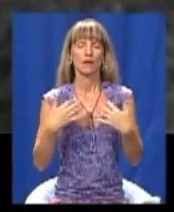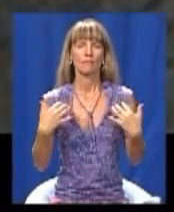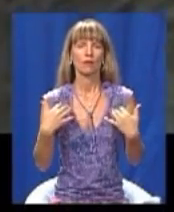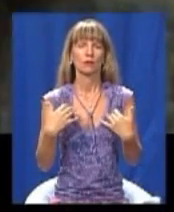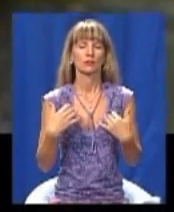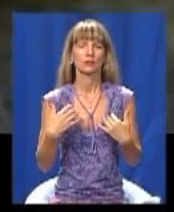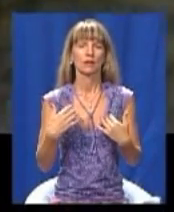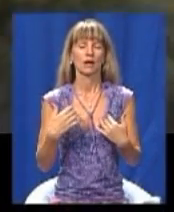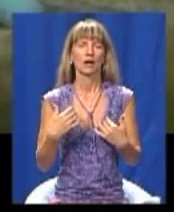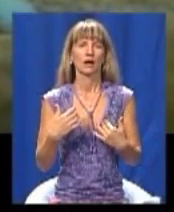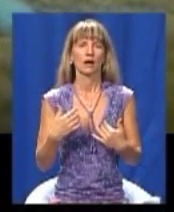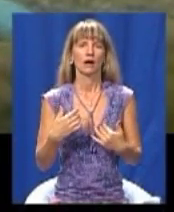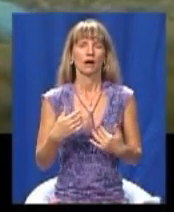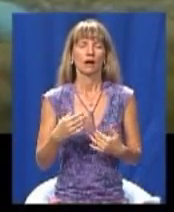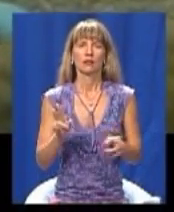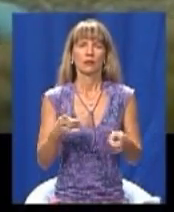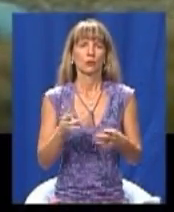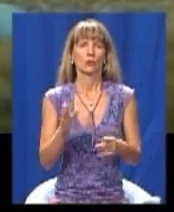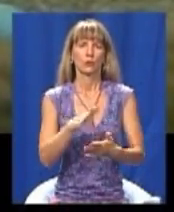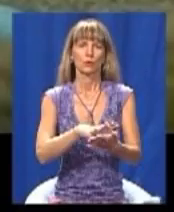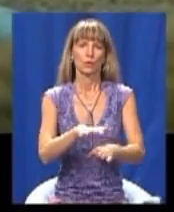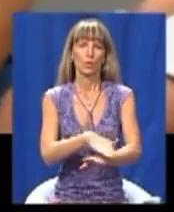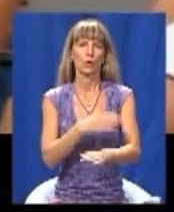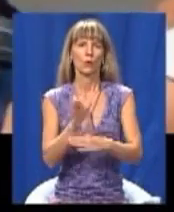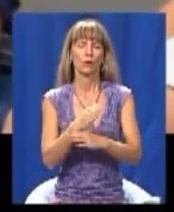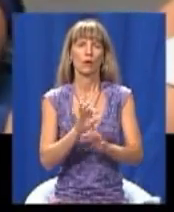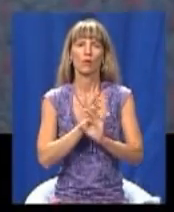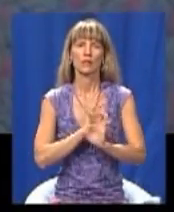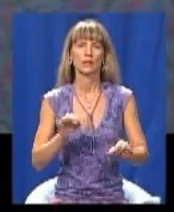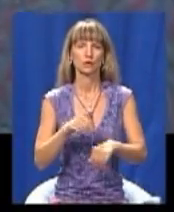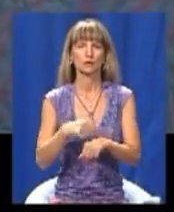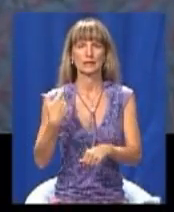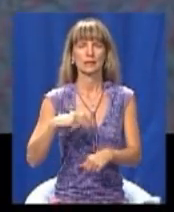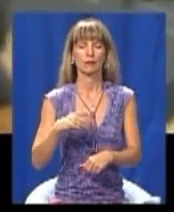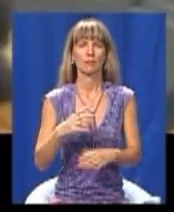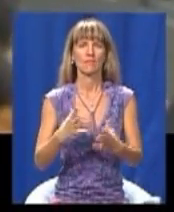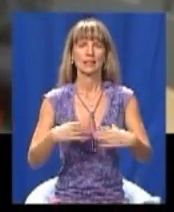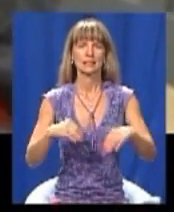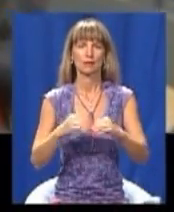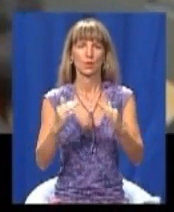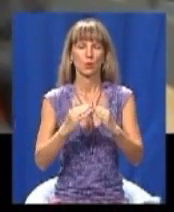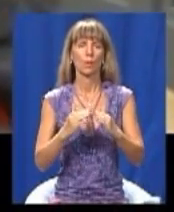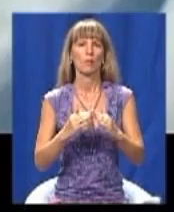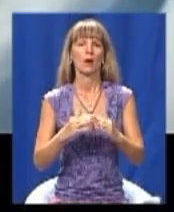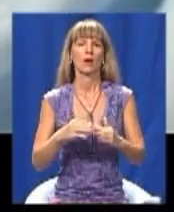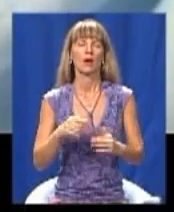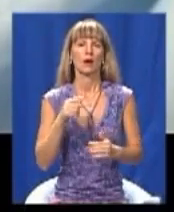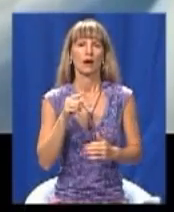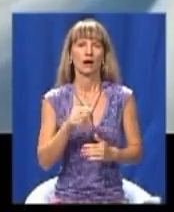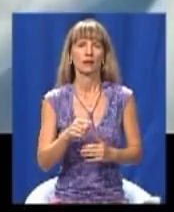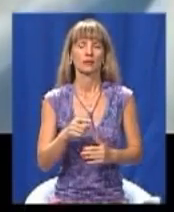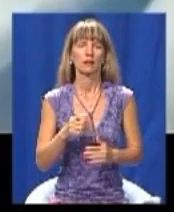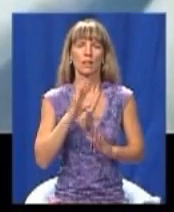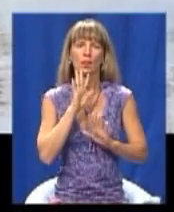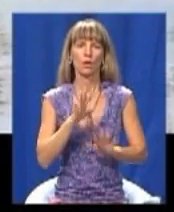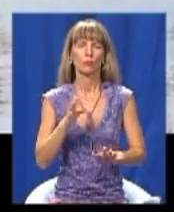в захваті від тривалих прогулянок, адже прекрасно почувається у родинному колі. Крім того, корату не до сподоби шум і гамір.